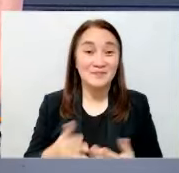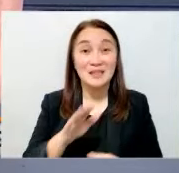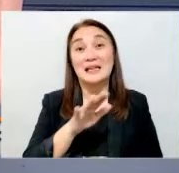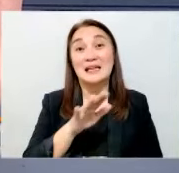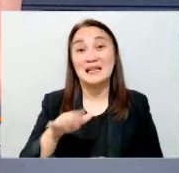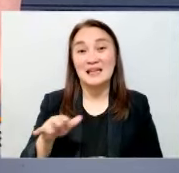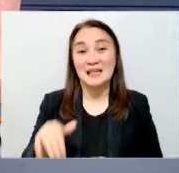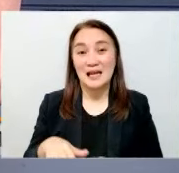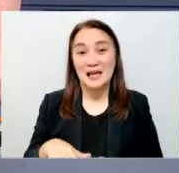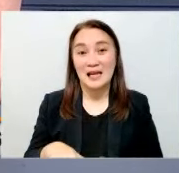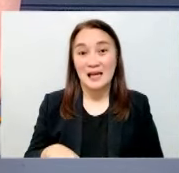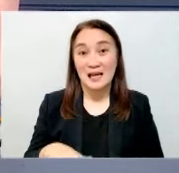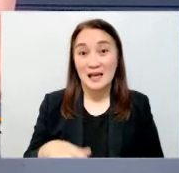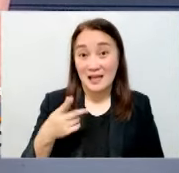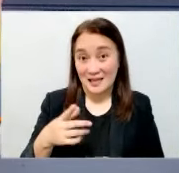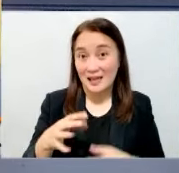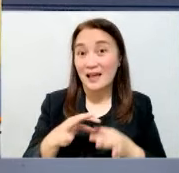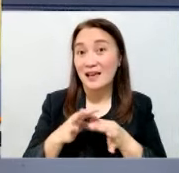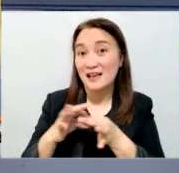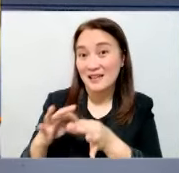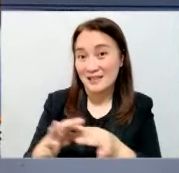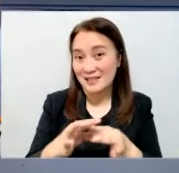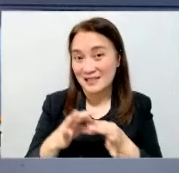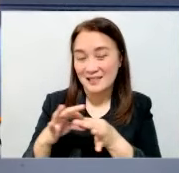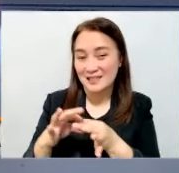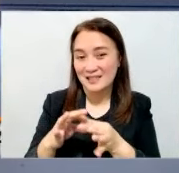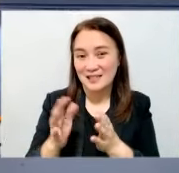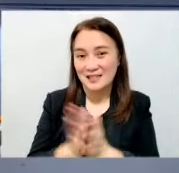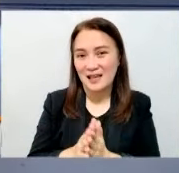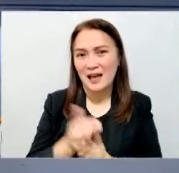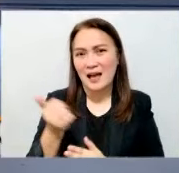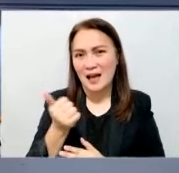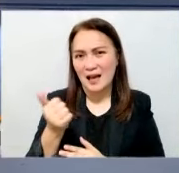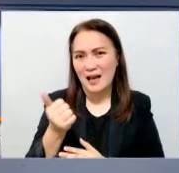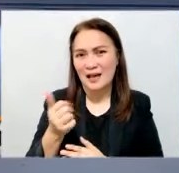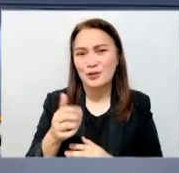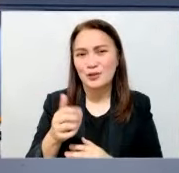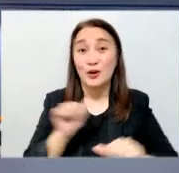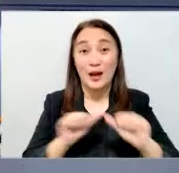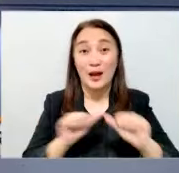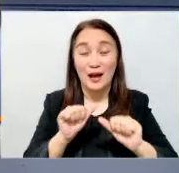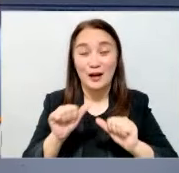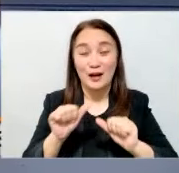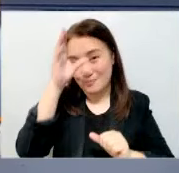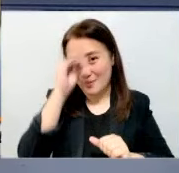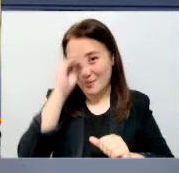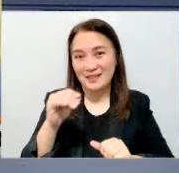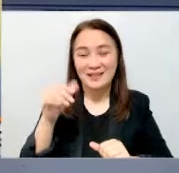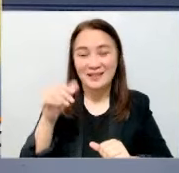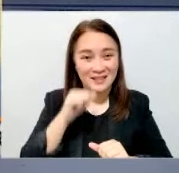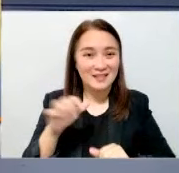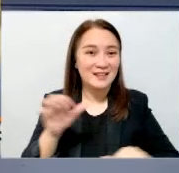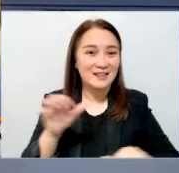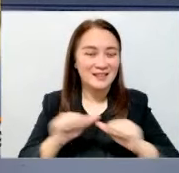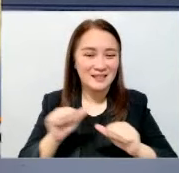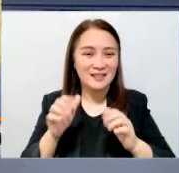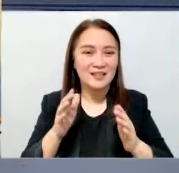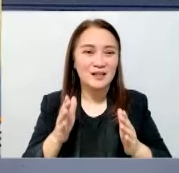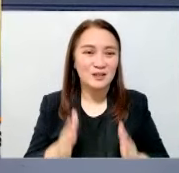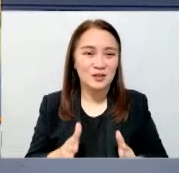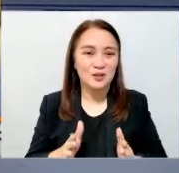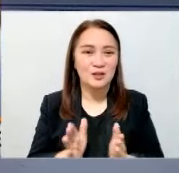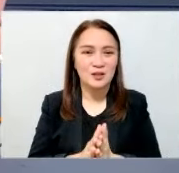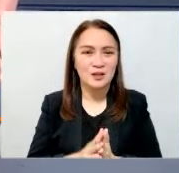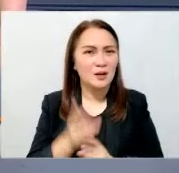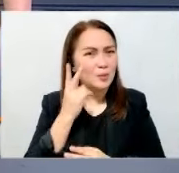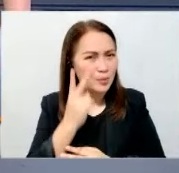abay nakikiisa na rin ang ilan pang mga celebrity sa nauusong Appetite Challenge online. Silipin nga